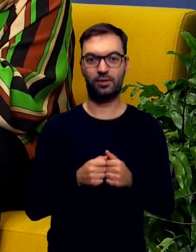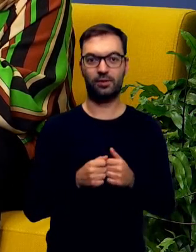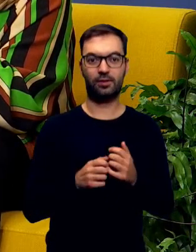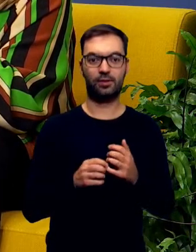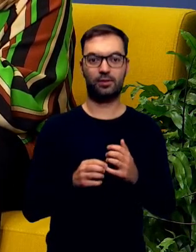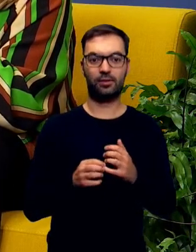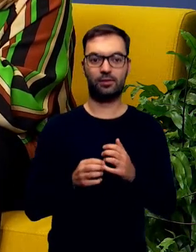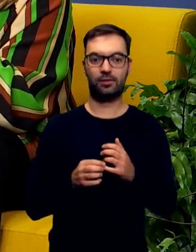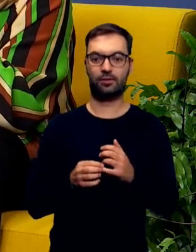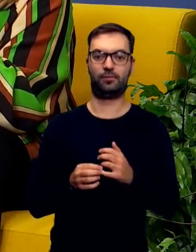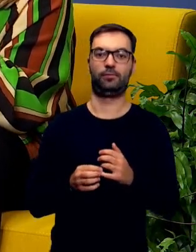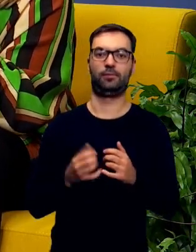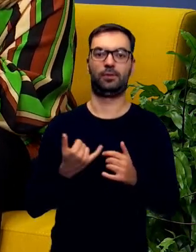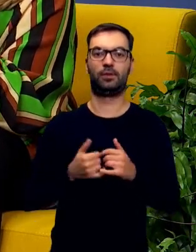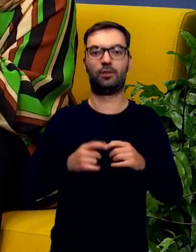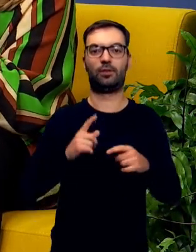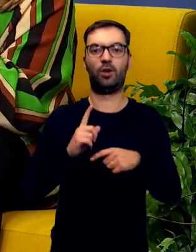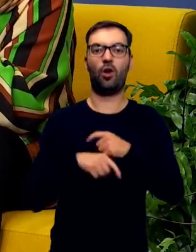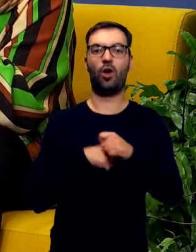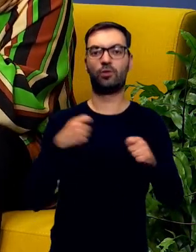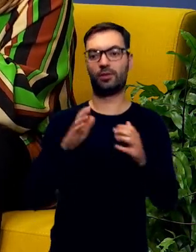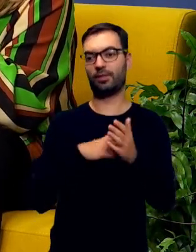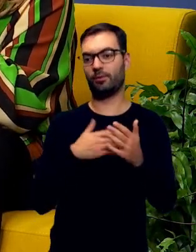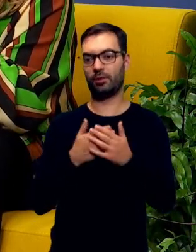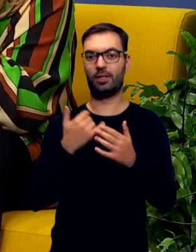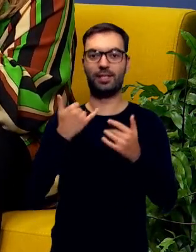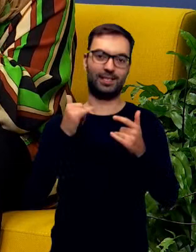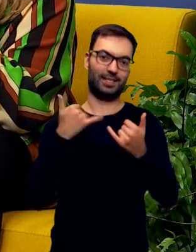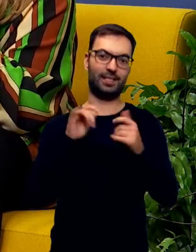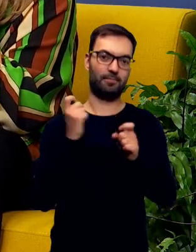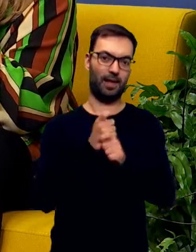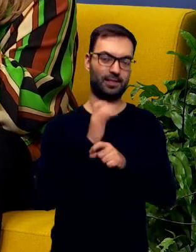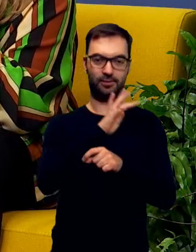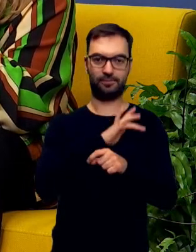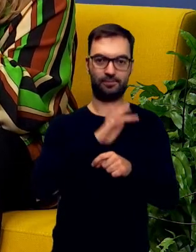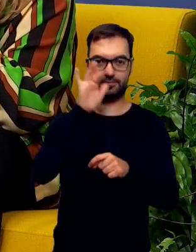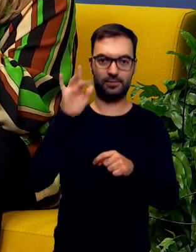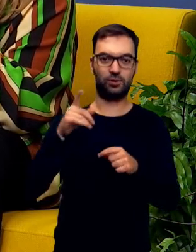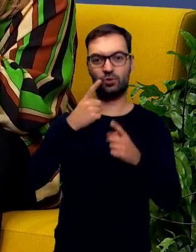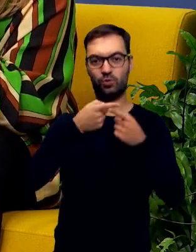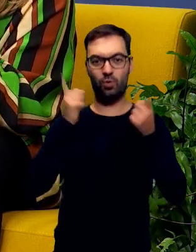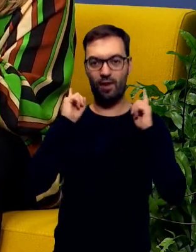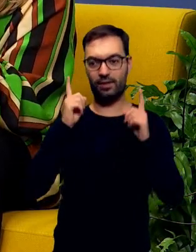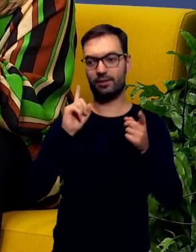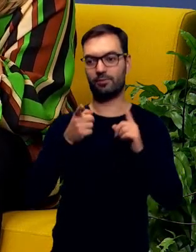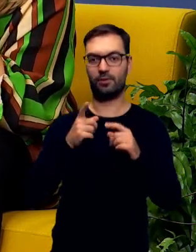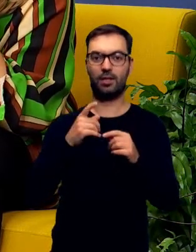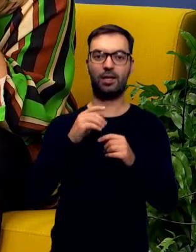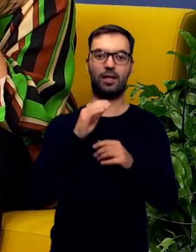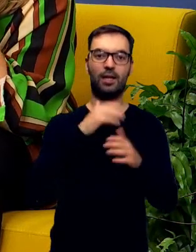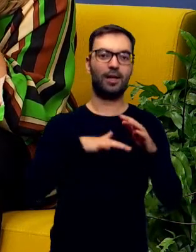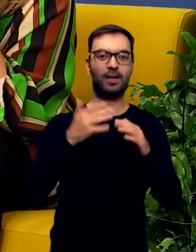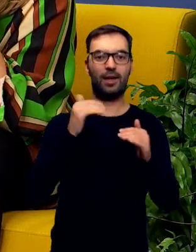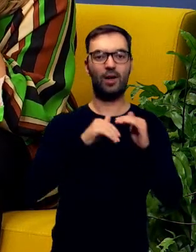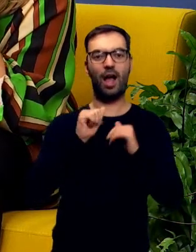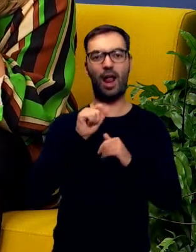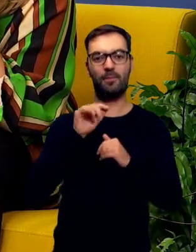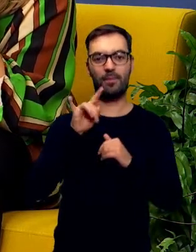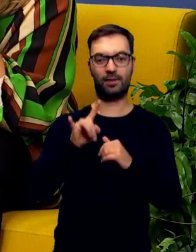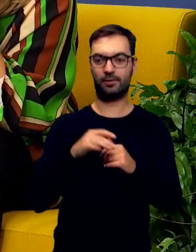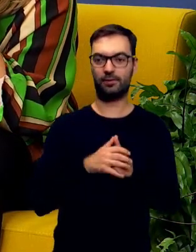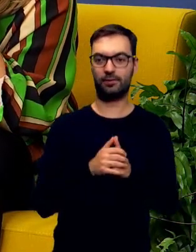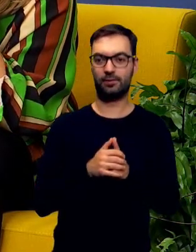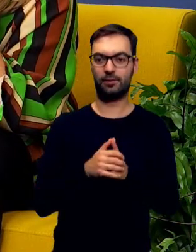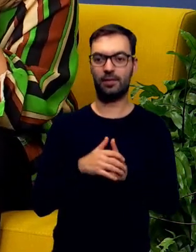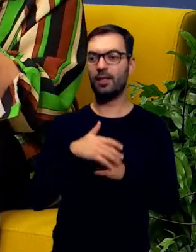jakbyśmy przyjrzeli się rozwiązaniom stosowanym w innych krajach, czy na Słowacji, czy w krajach alpejskich, nigdzie